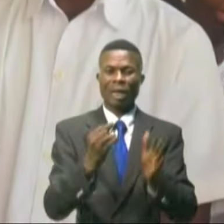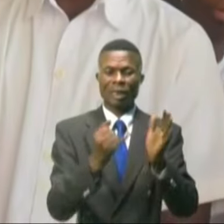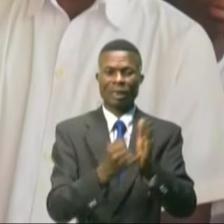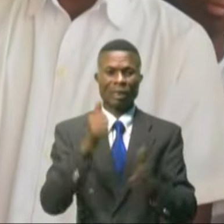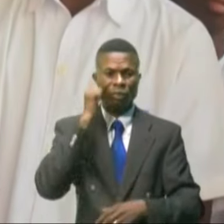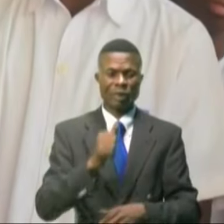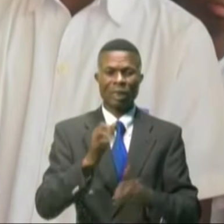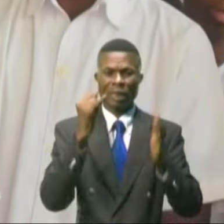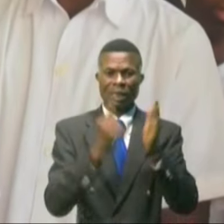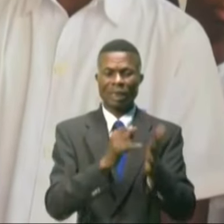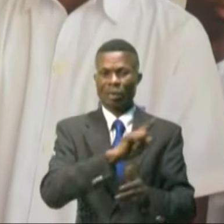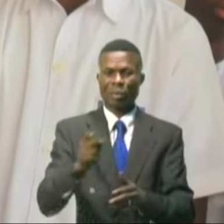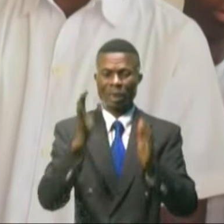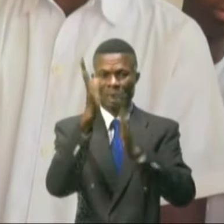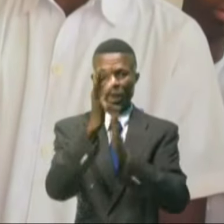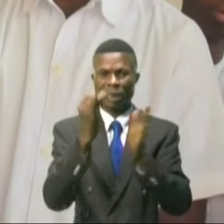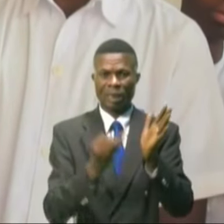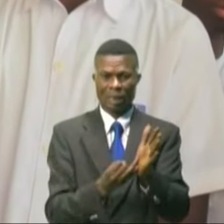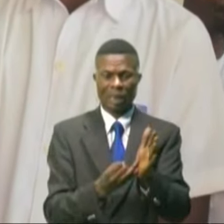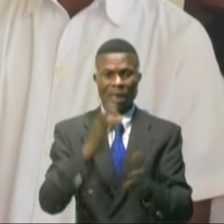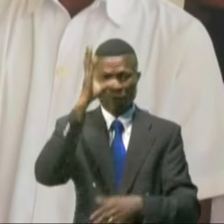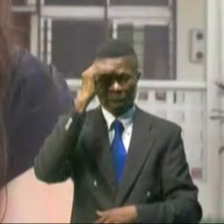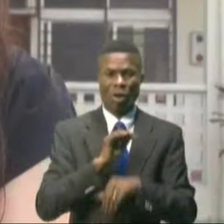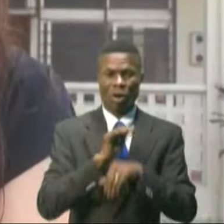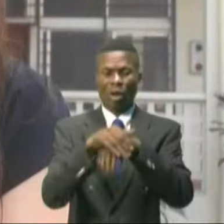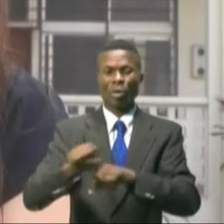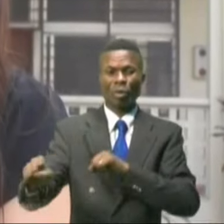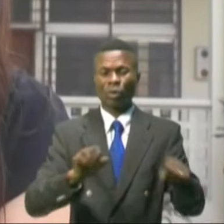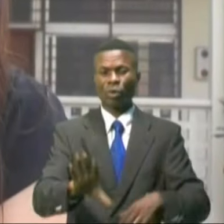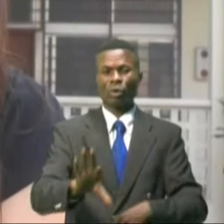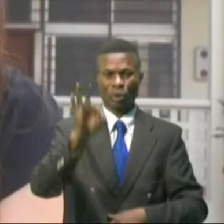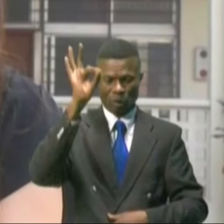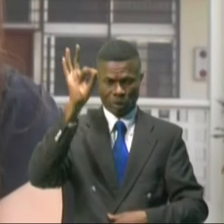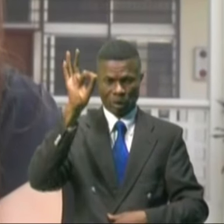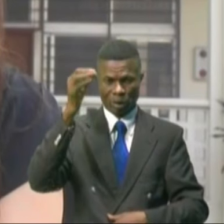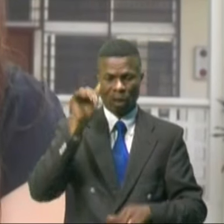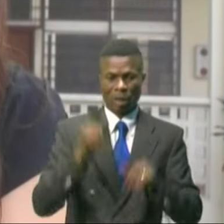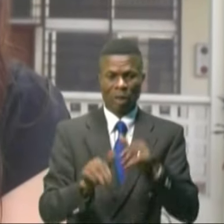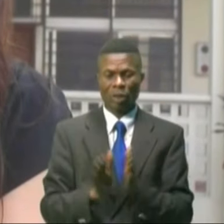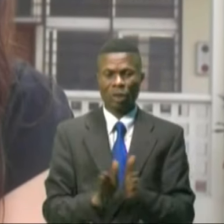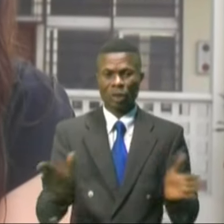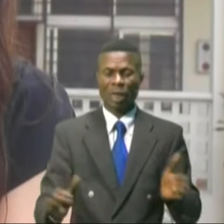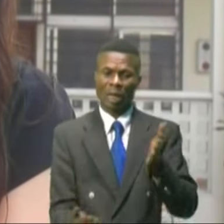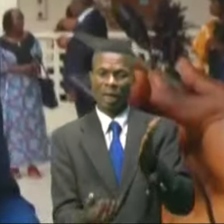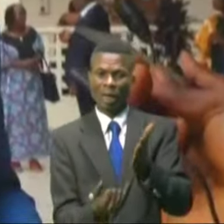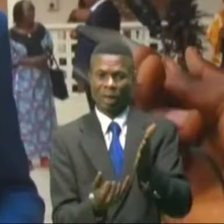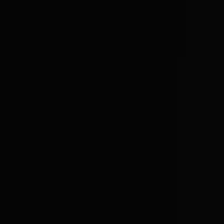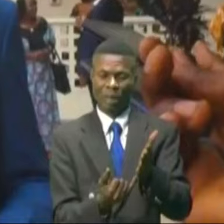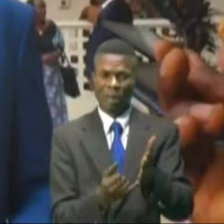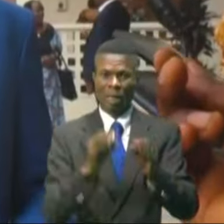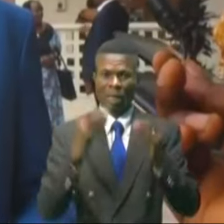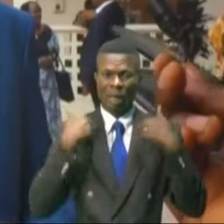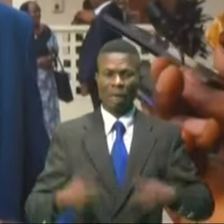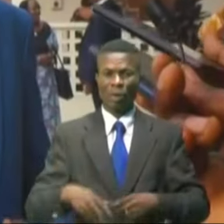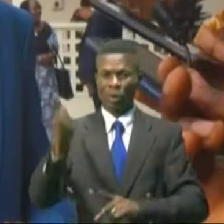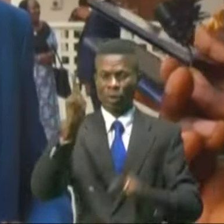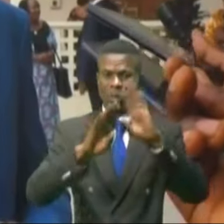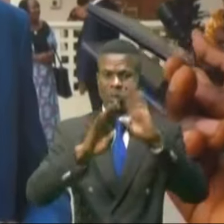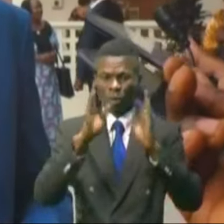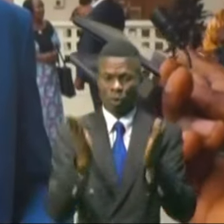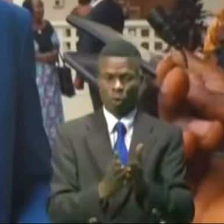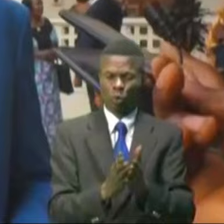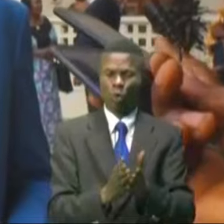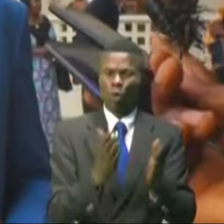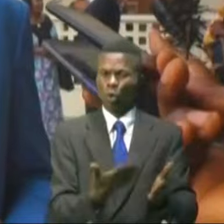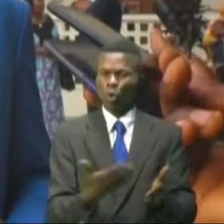417 garçons vont prendre part au jury national. Pour le secrétaire général intérimaire à la santé publique, toutes les